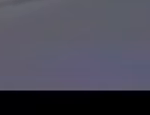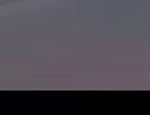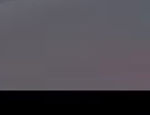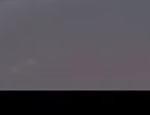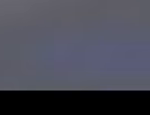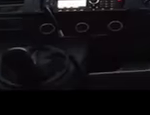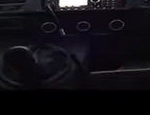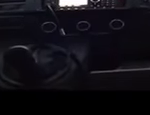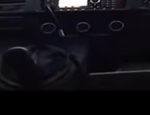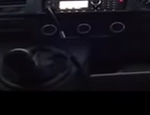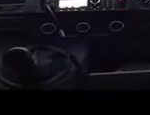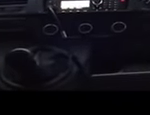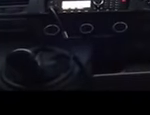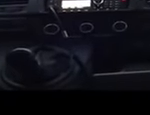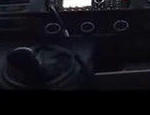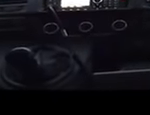الون.